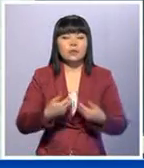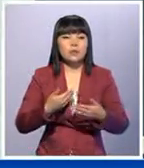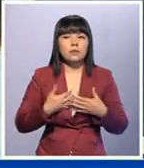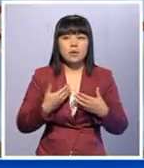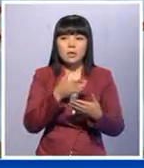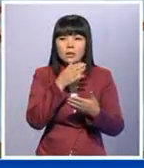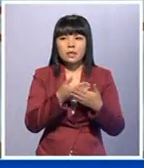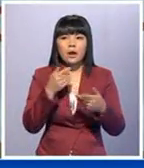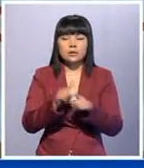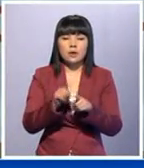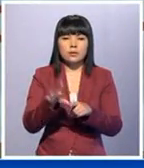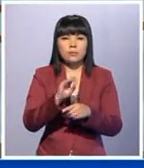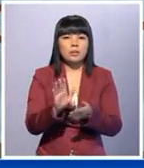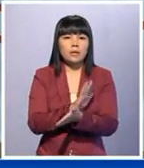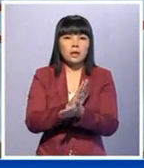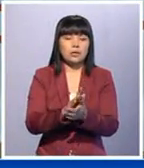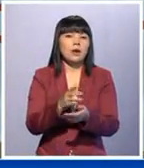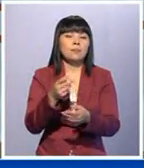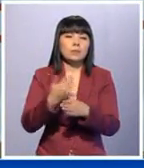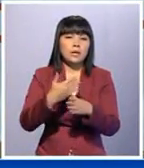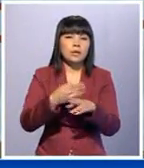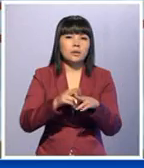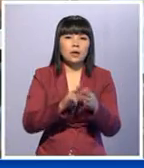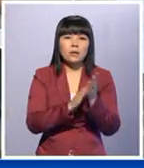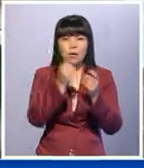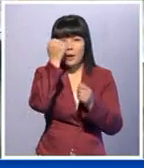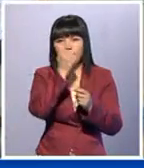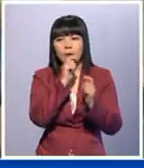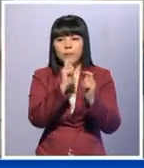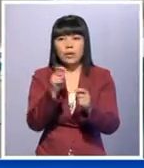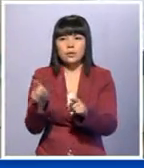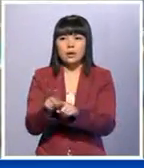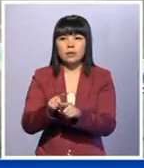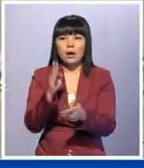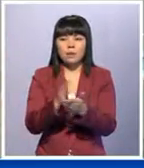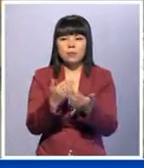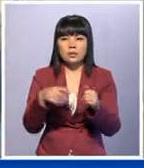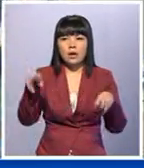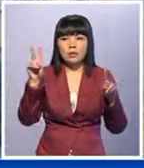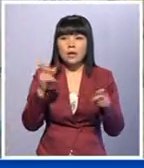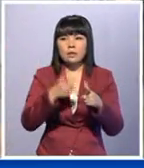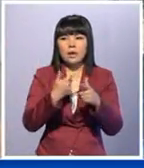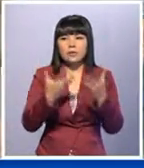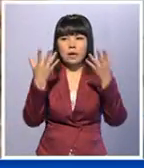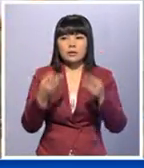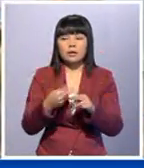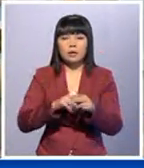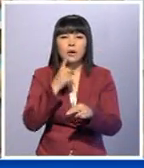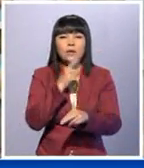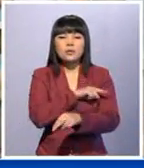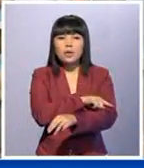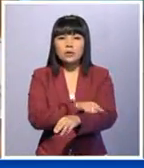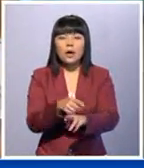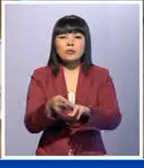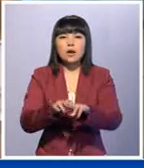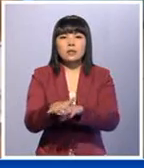сақтауға қол ұшын берген ақсыз донорларды арнайы құрмет қағаздармен марапаттап сый тарту етті. Десек те, атаулы күннен кейін де қанға деген зәрулік